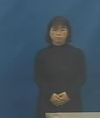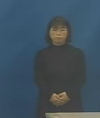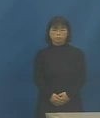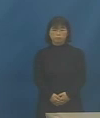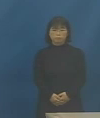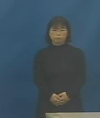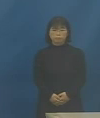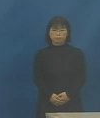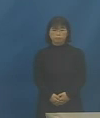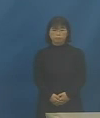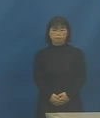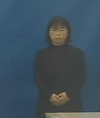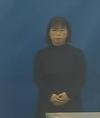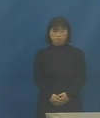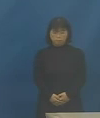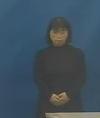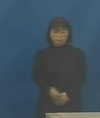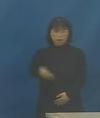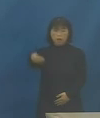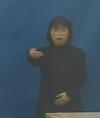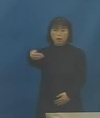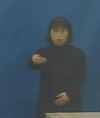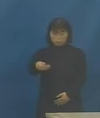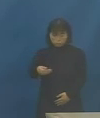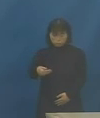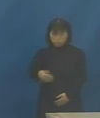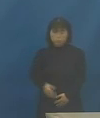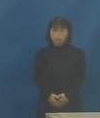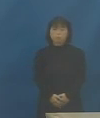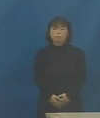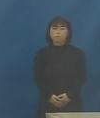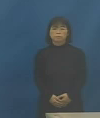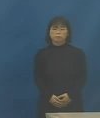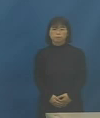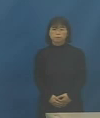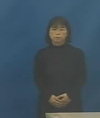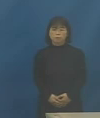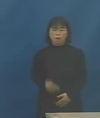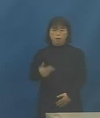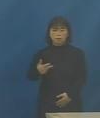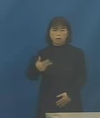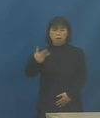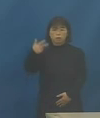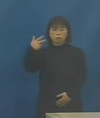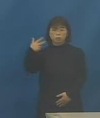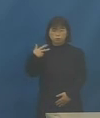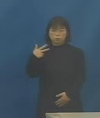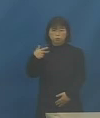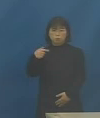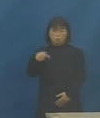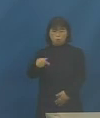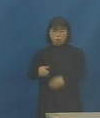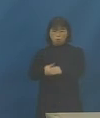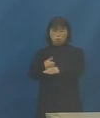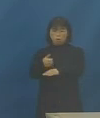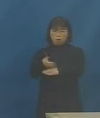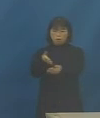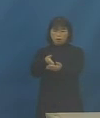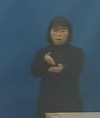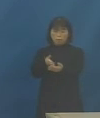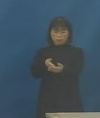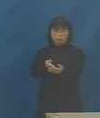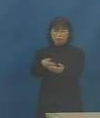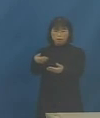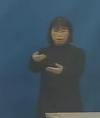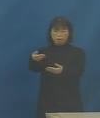良いと感じは刷新ブンデスソースもちょっと質問します8先週の知事会見でも8質疑あり